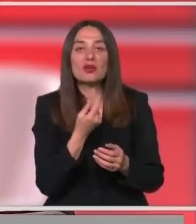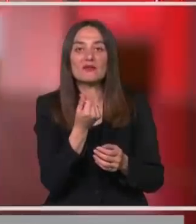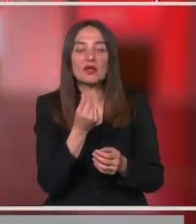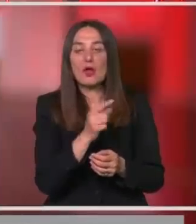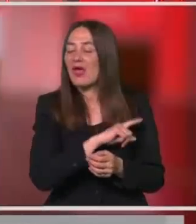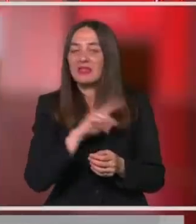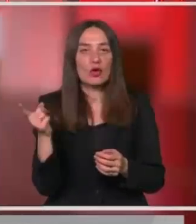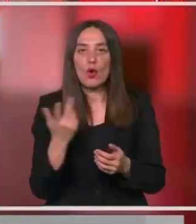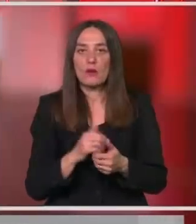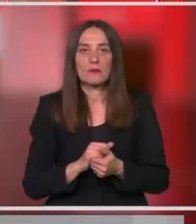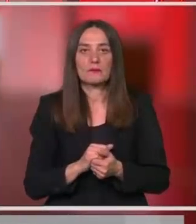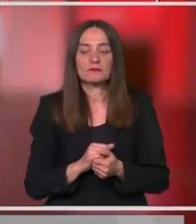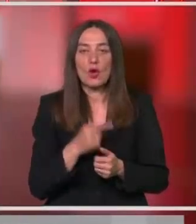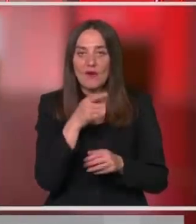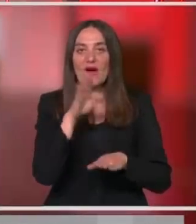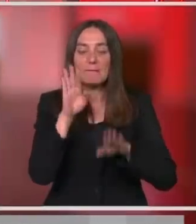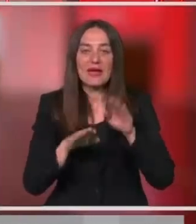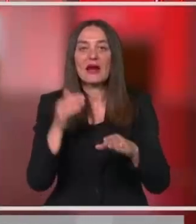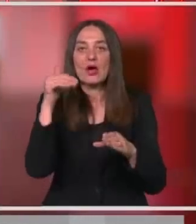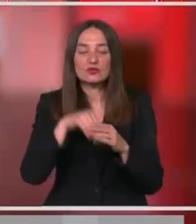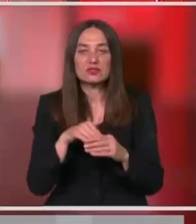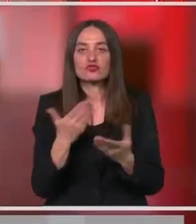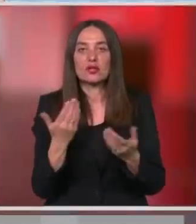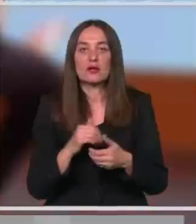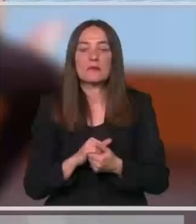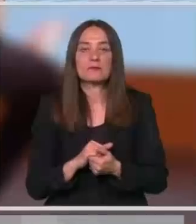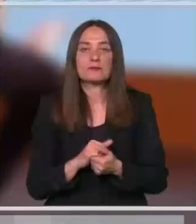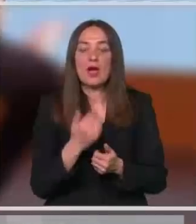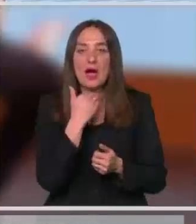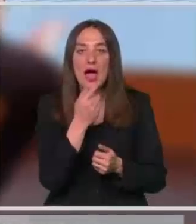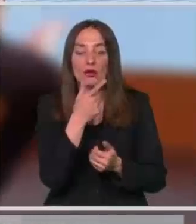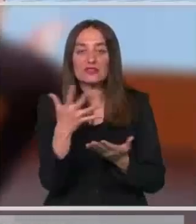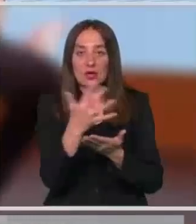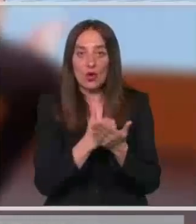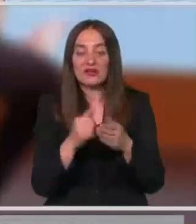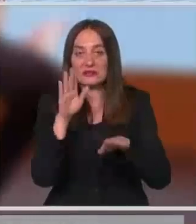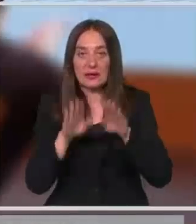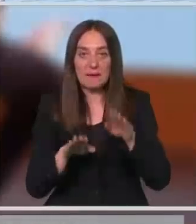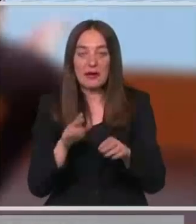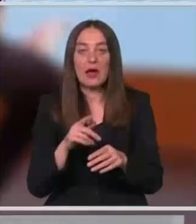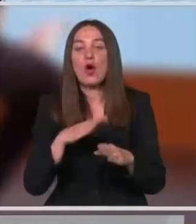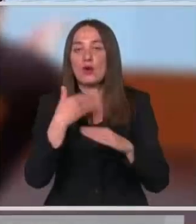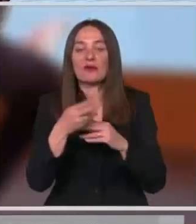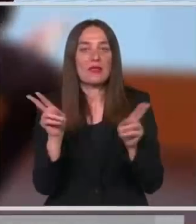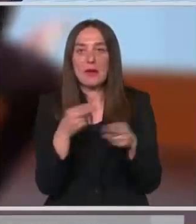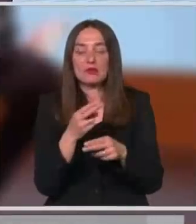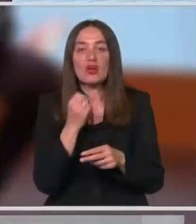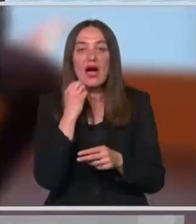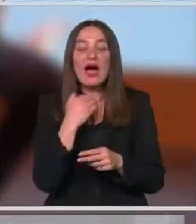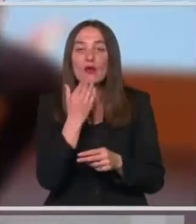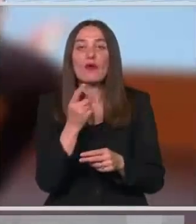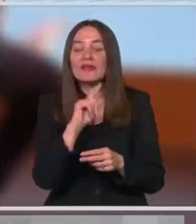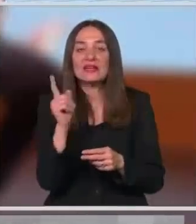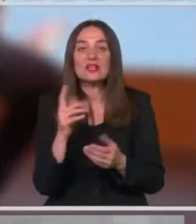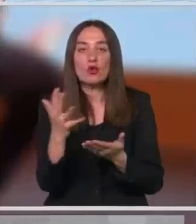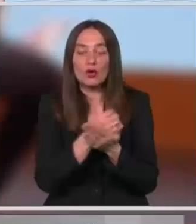je krkarska mera. Pa niko, ova mera u suštini. Nije tačno niko. Ako si korisnik mera, onda ne možeš. Ako nisi korisnik mera, onda